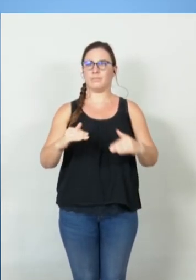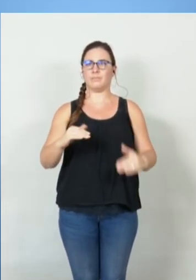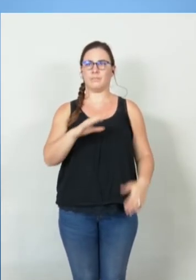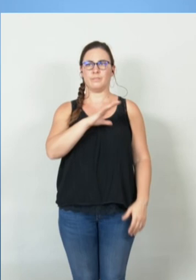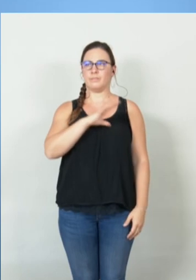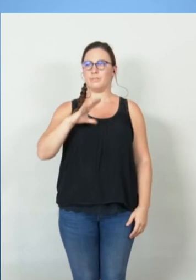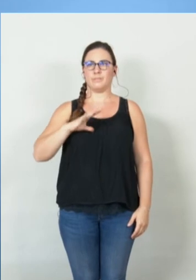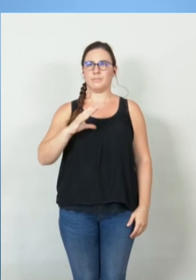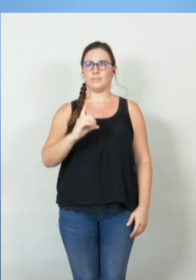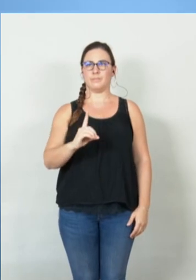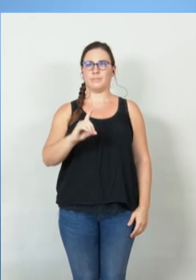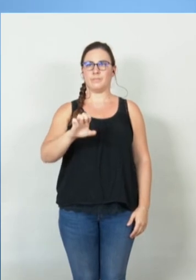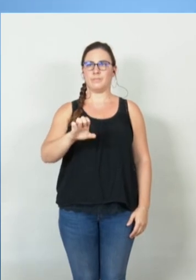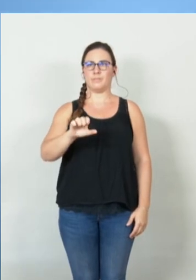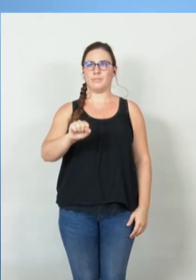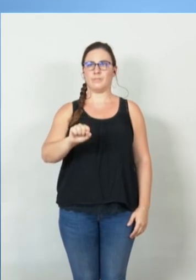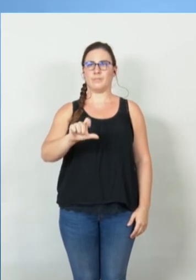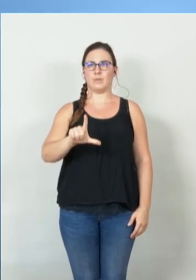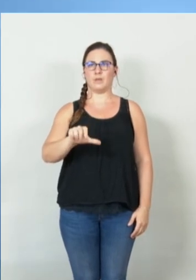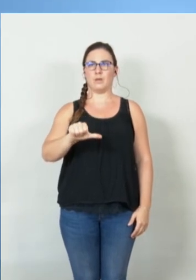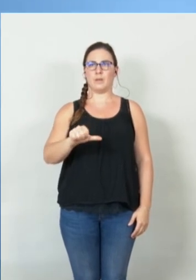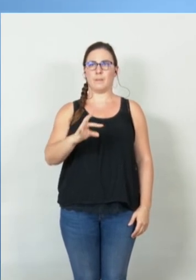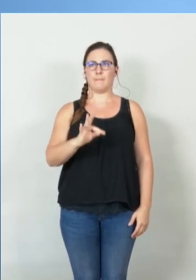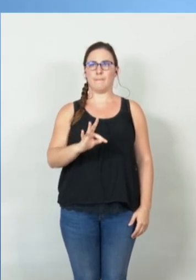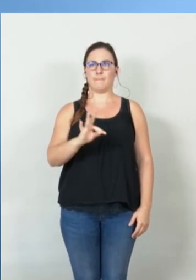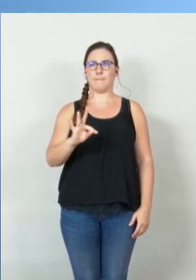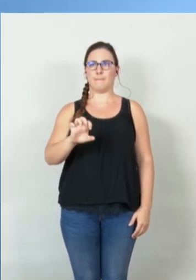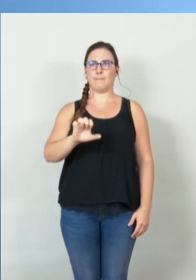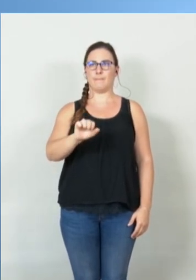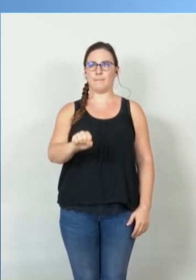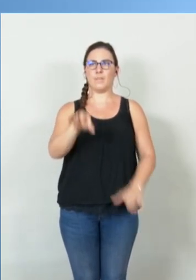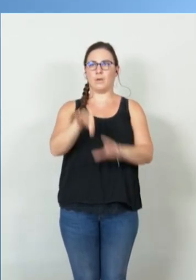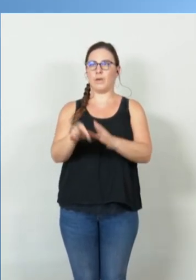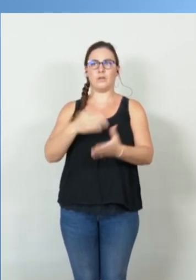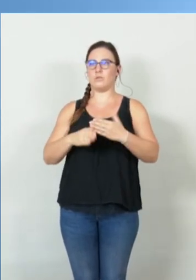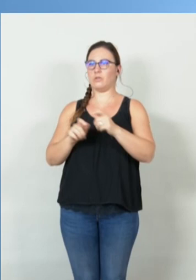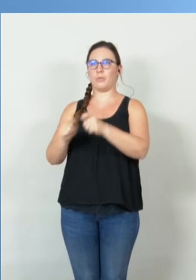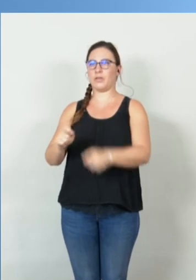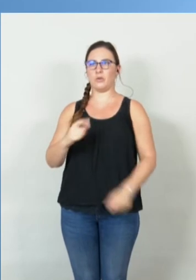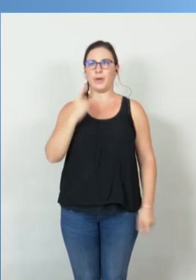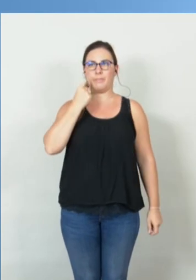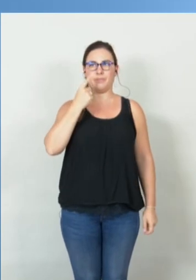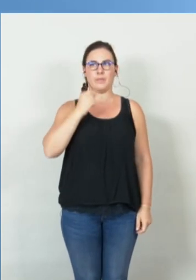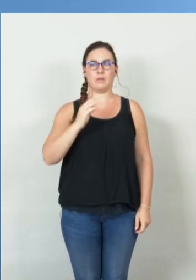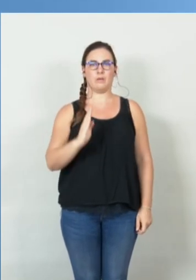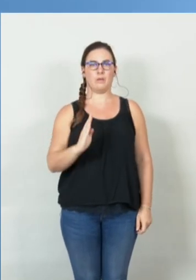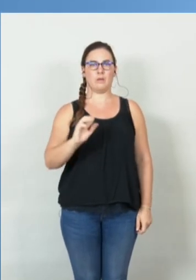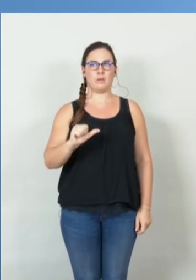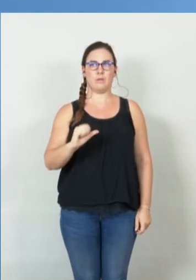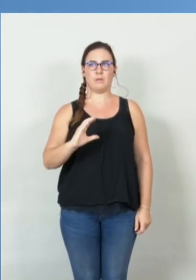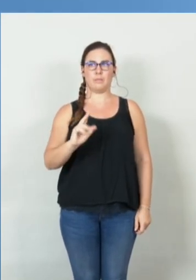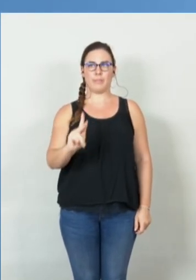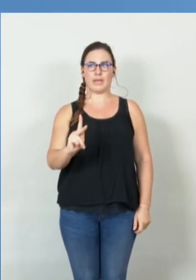Béranger Nathalie donne pouvoir à l'incarinion pour la séance Béron Perez Nicolas Bertrand Olivier